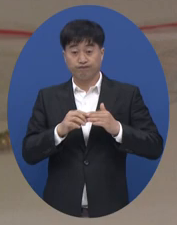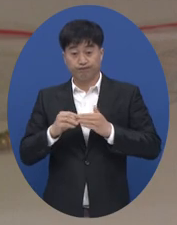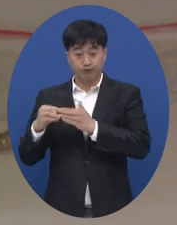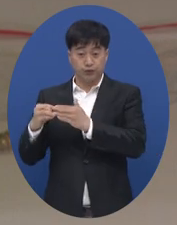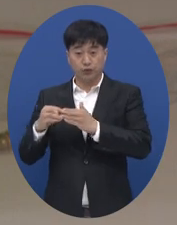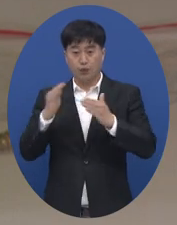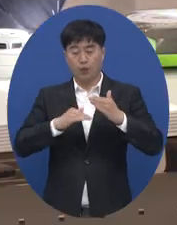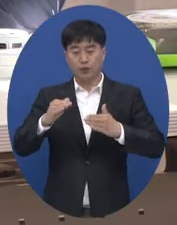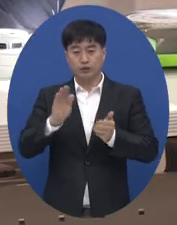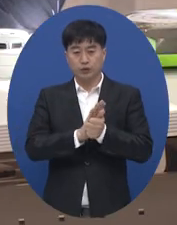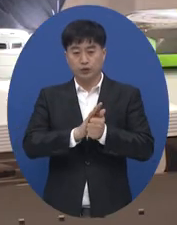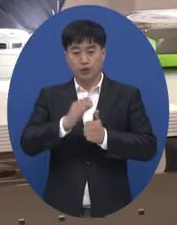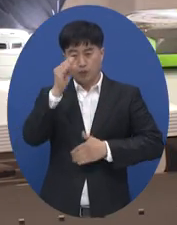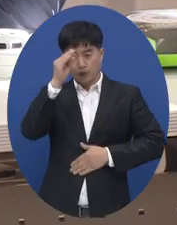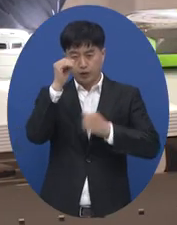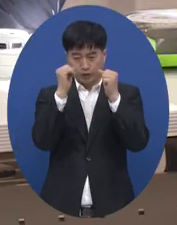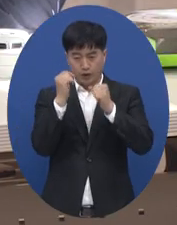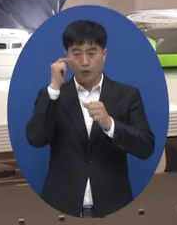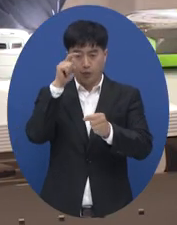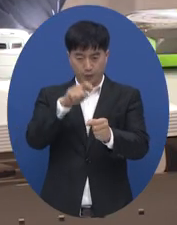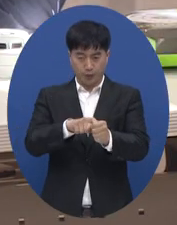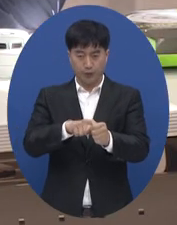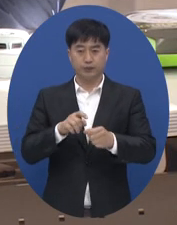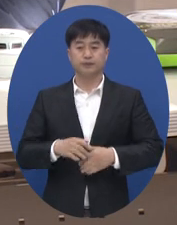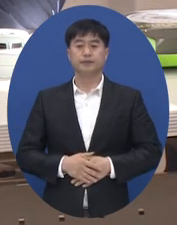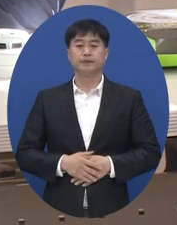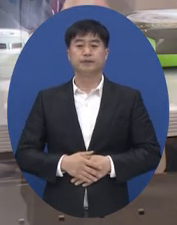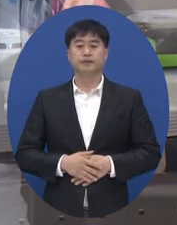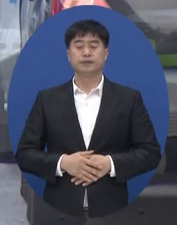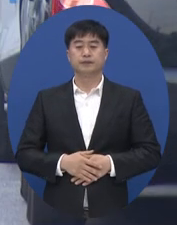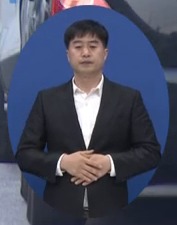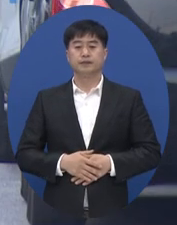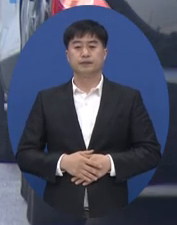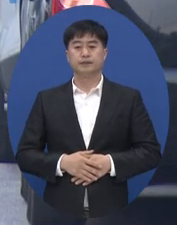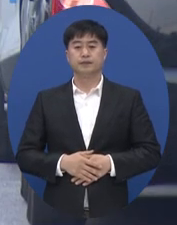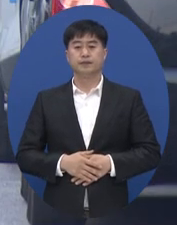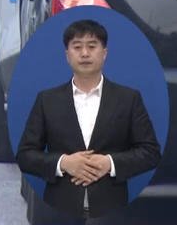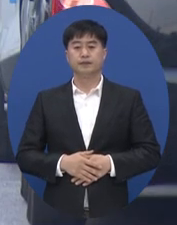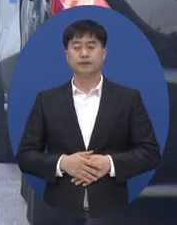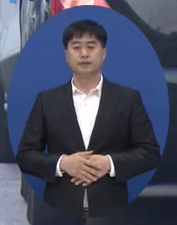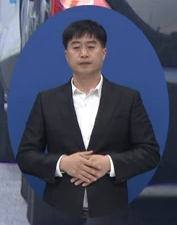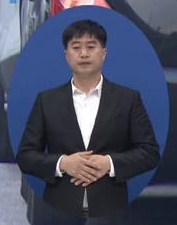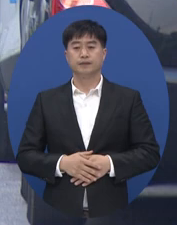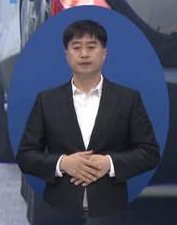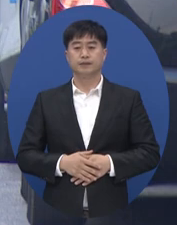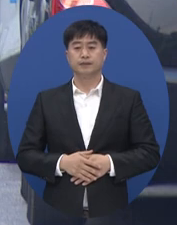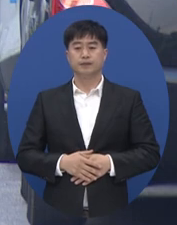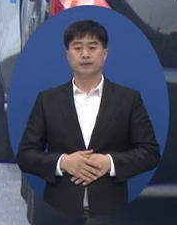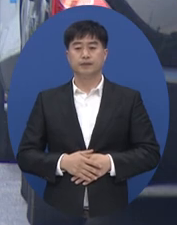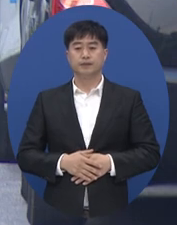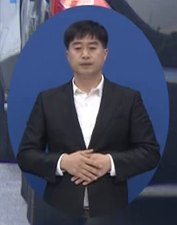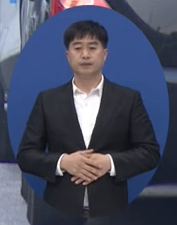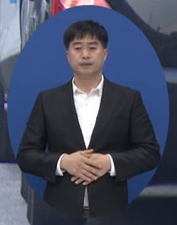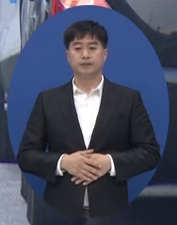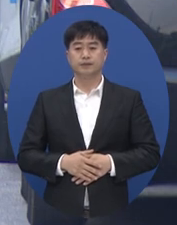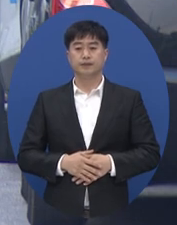주도 형 공 서비스 모델로 정착시켰다 목표입니다 경제 출 tv 최 차수 입니다